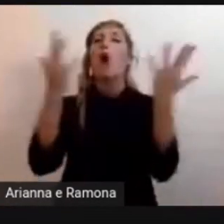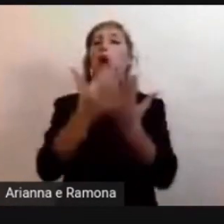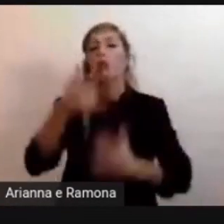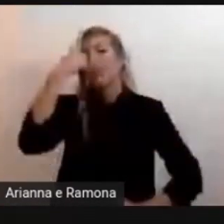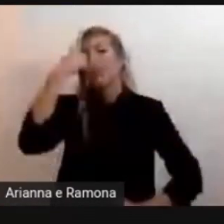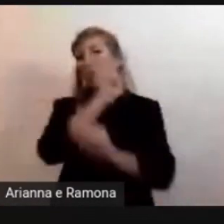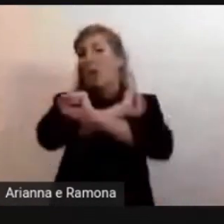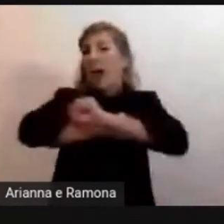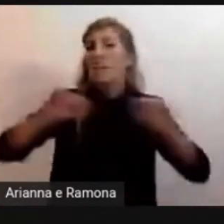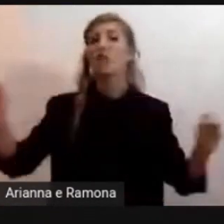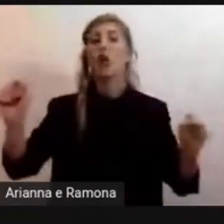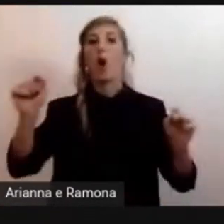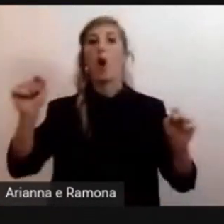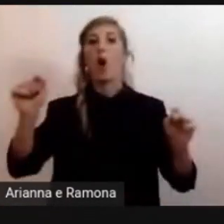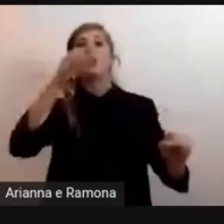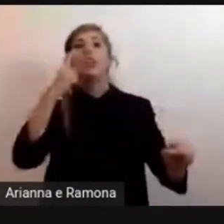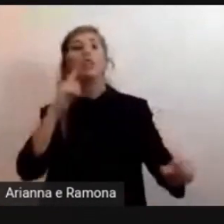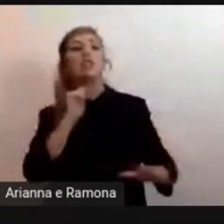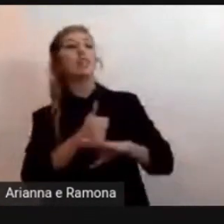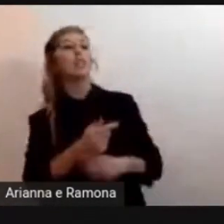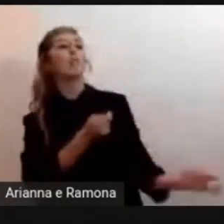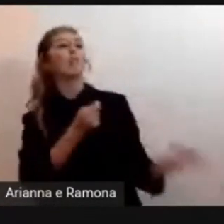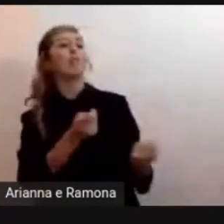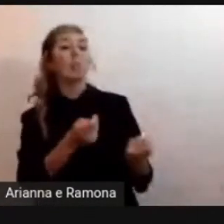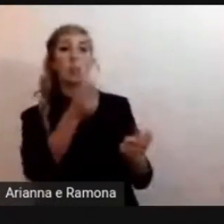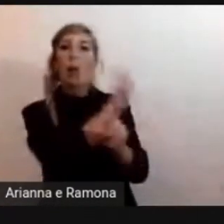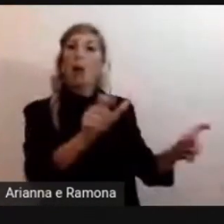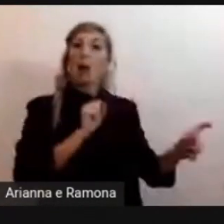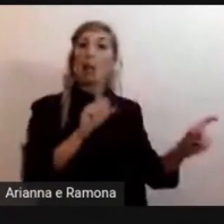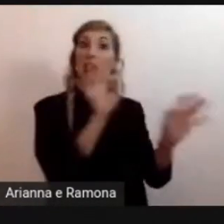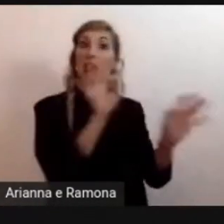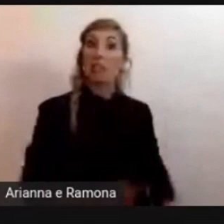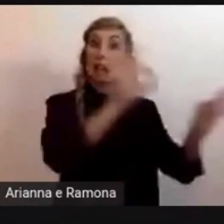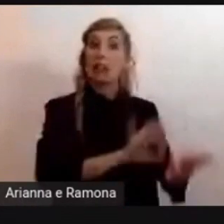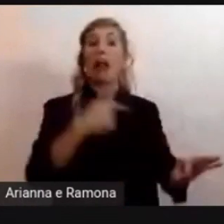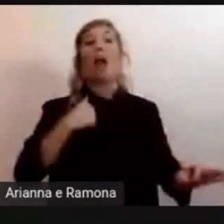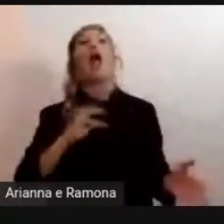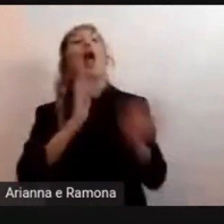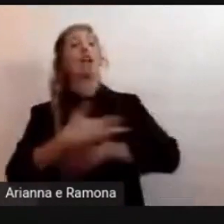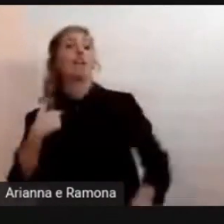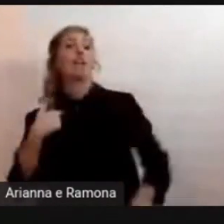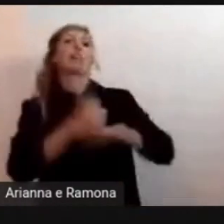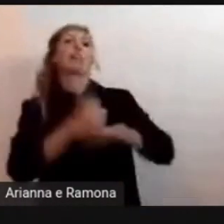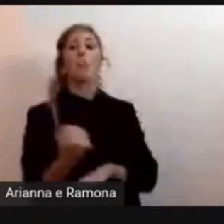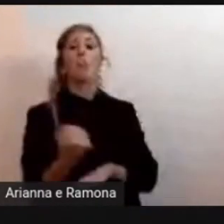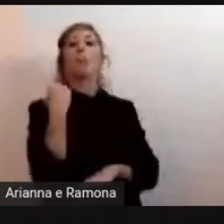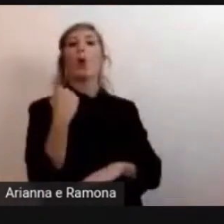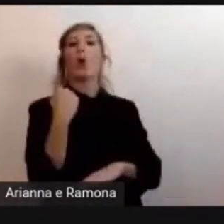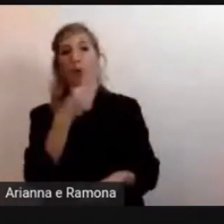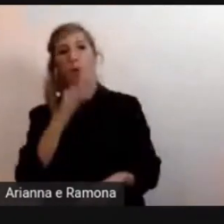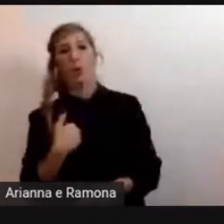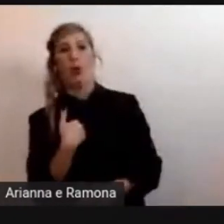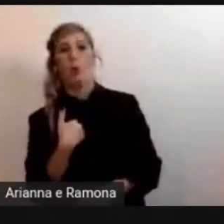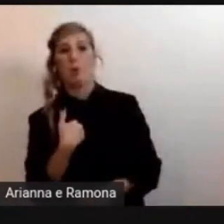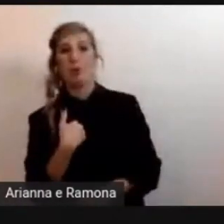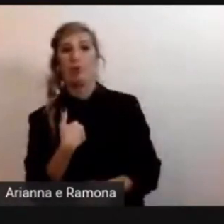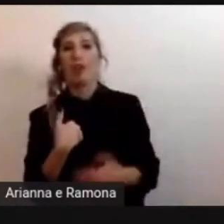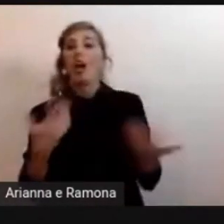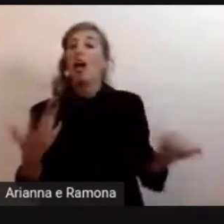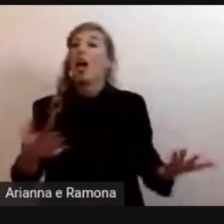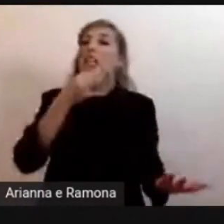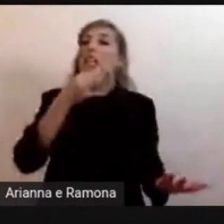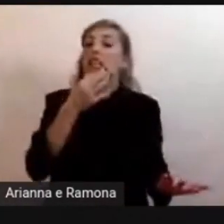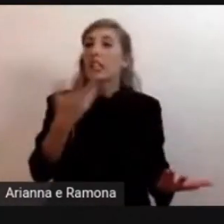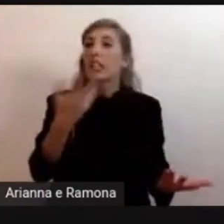più sicuro di dominare chi non crede chi non crede niente e di conquistare il potere leggenda appunto riascoltando